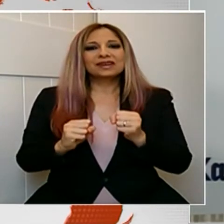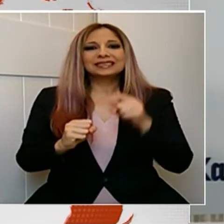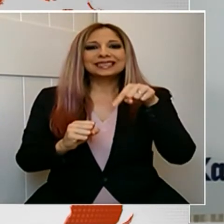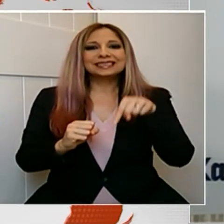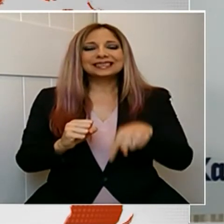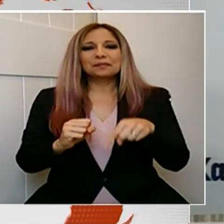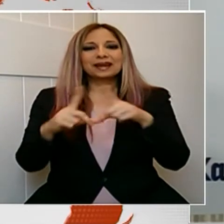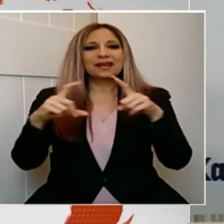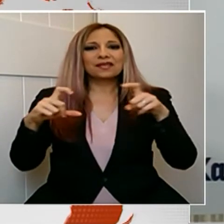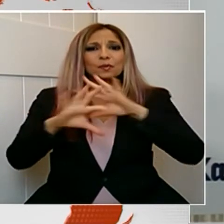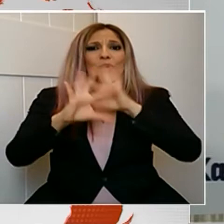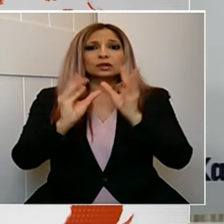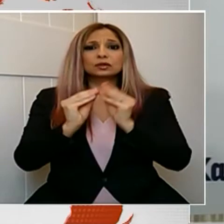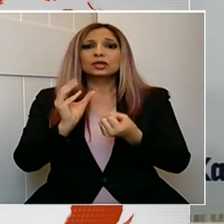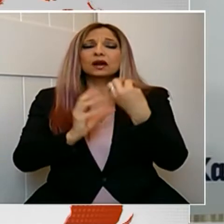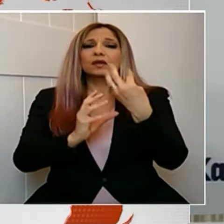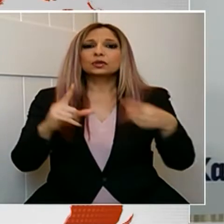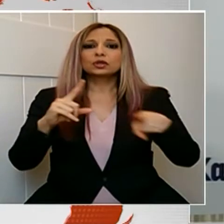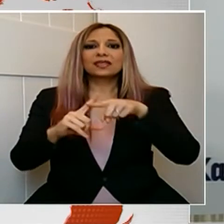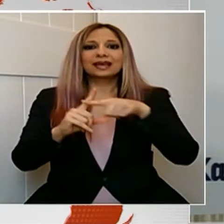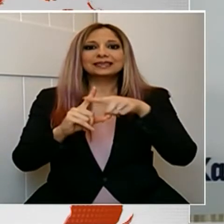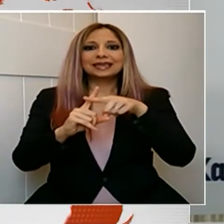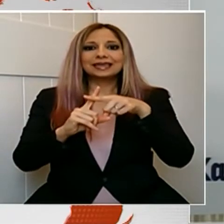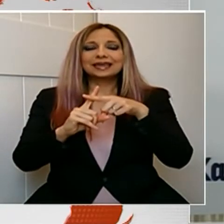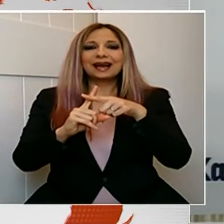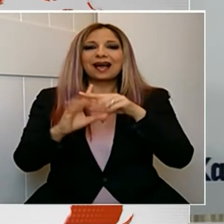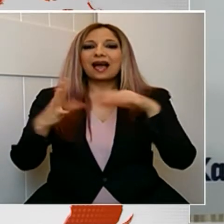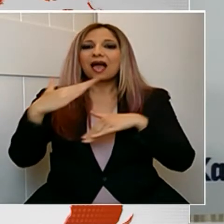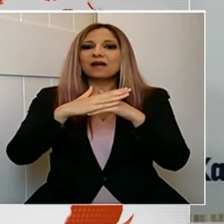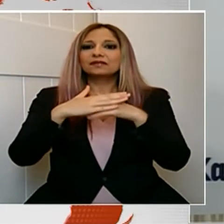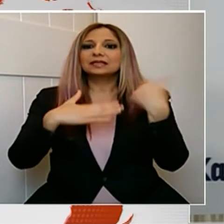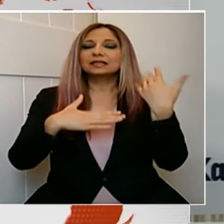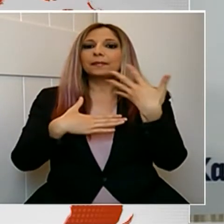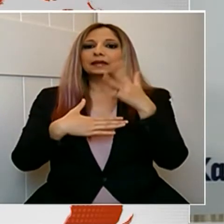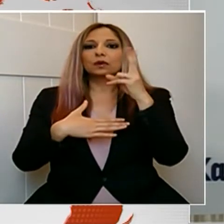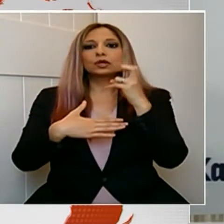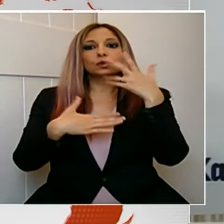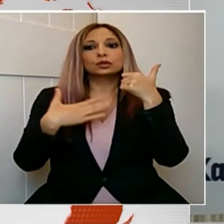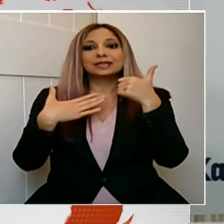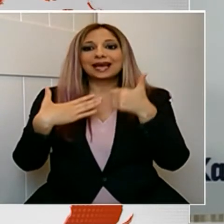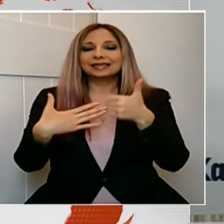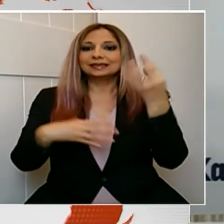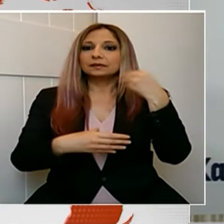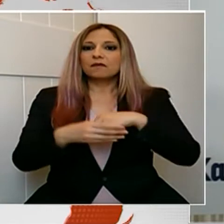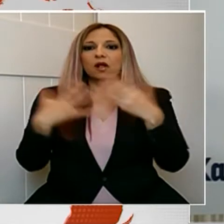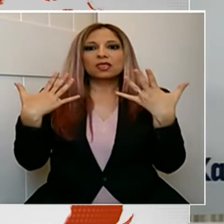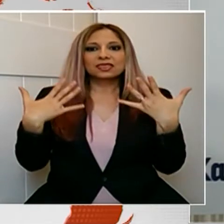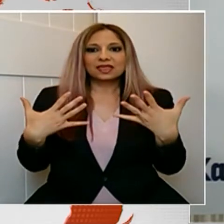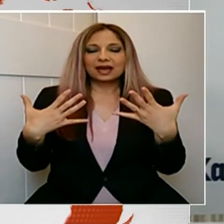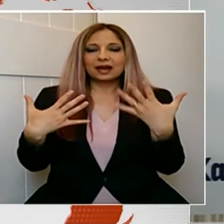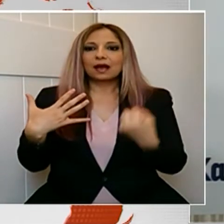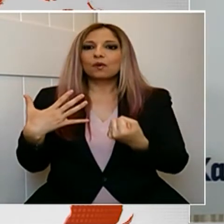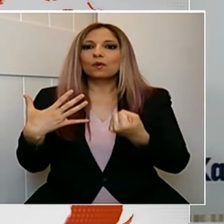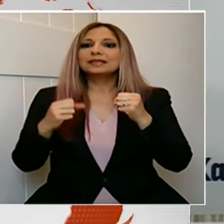συνολικός αριθμός των θετικών κρούσματων ανήρθε στα 526, συμπεριλαμβανωμένων και το 10 που εντοπίστηκαν στις